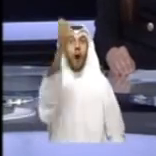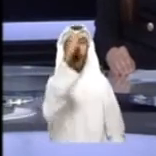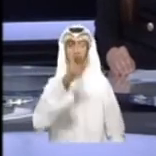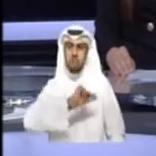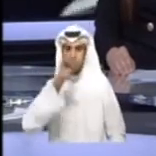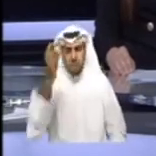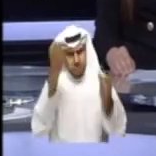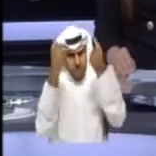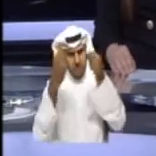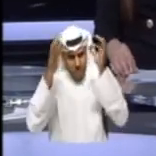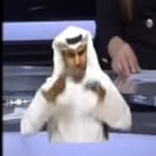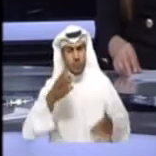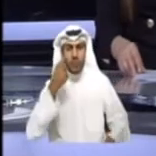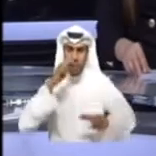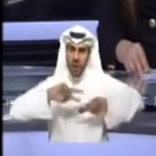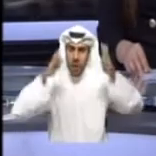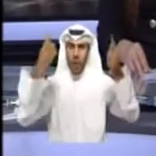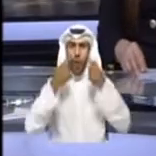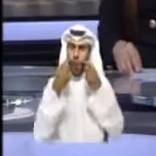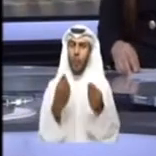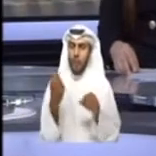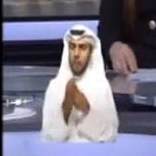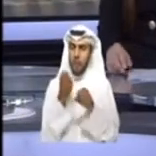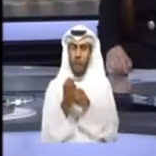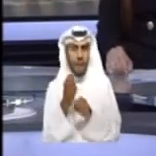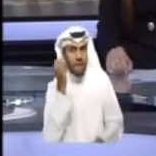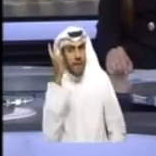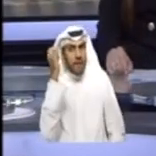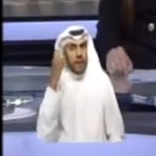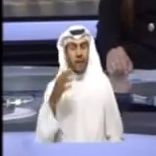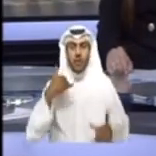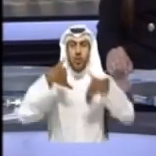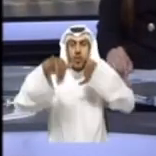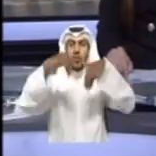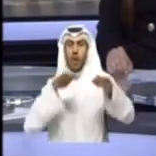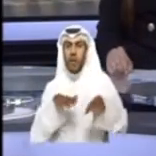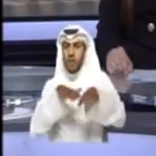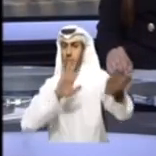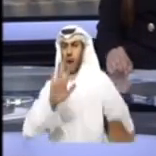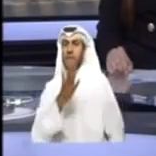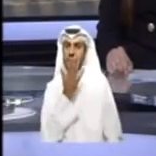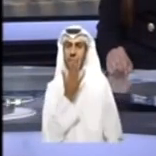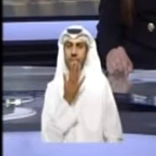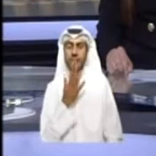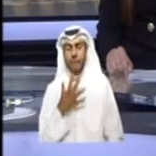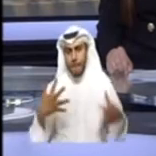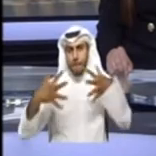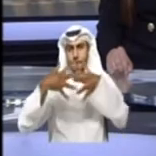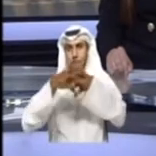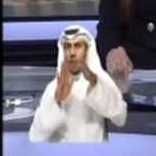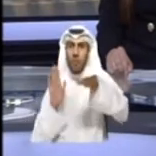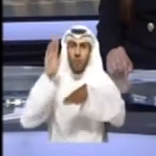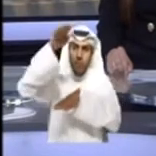الظروف البيئية والمناخية في البلاد. وتهدف مشاريع الطرق إلى تحسين كفاءة المرور وربط مناطق البلاد الجديدة